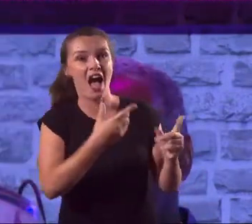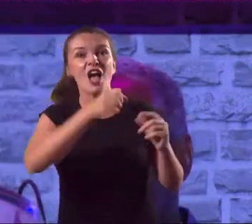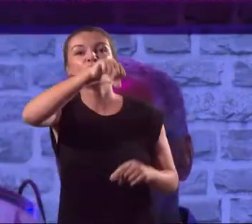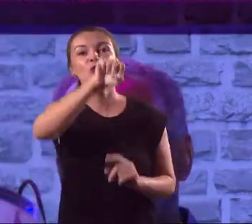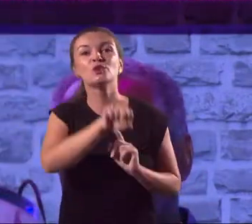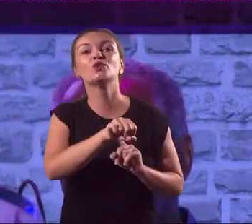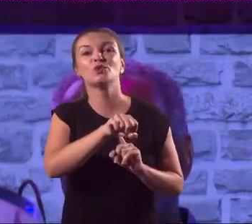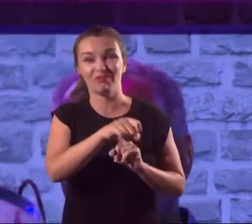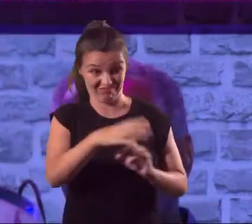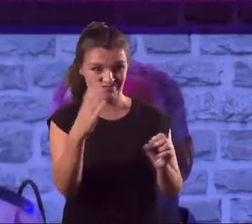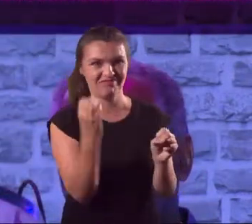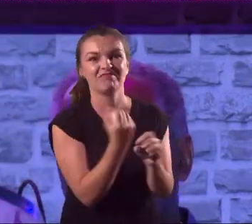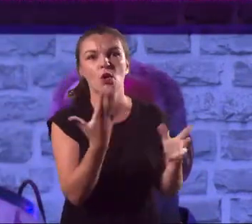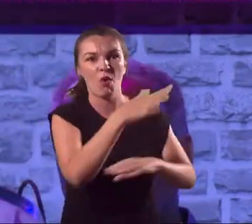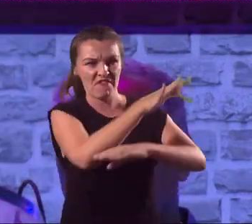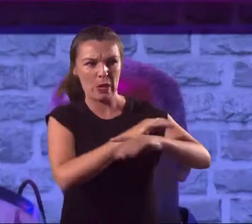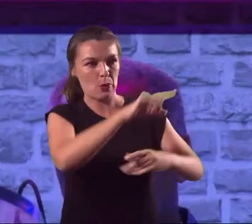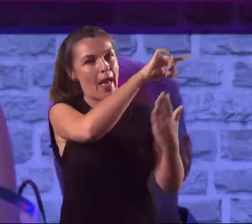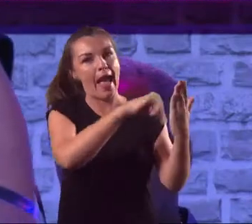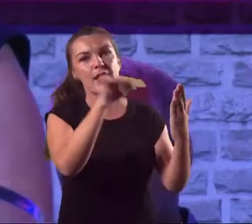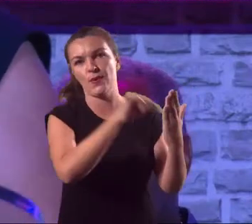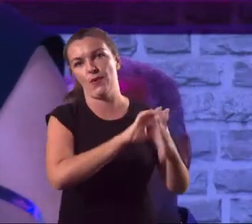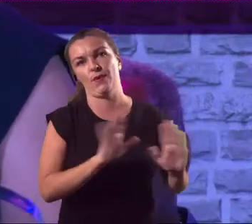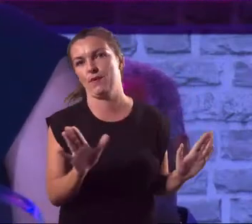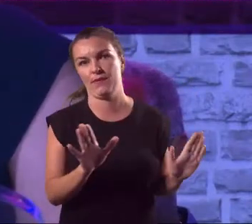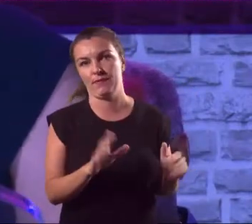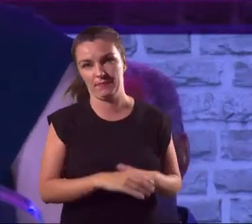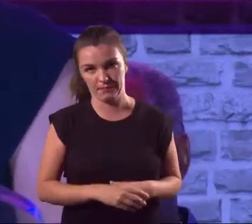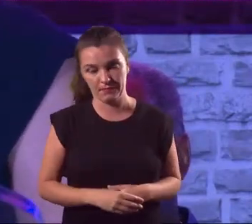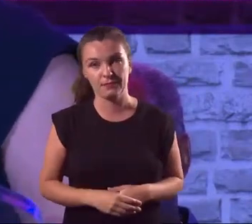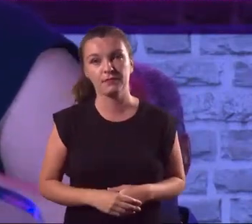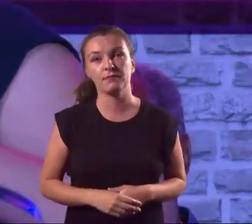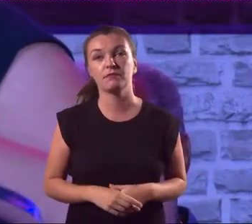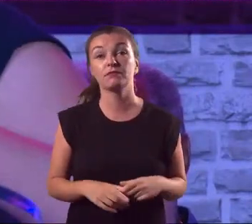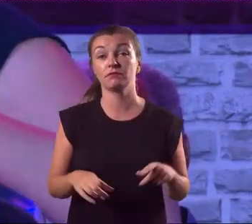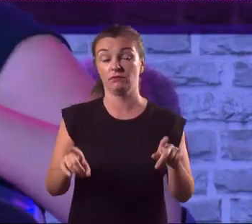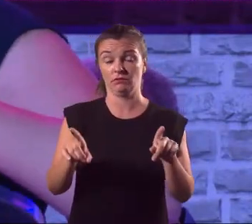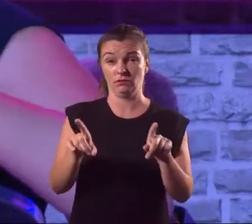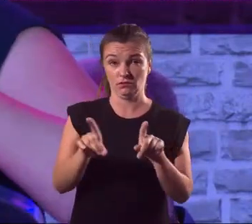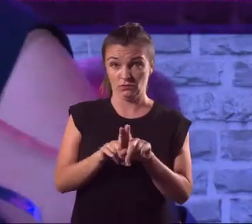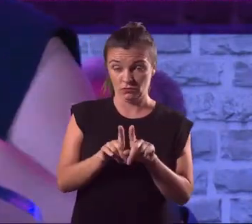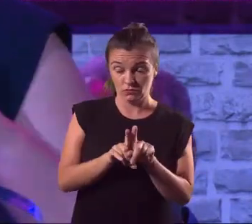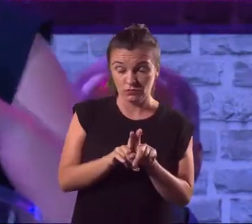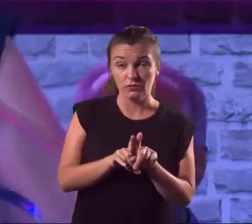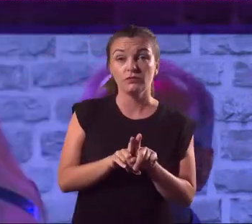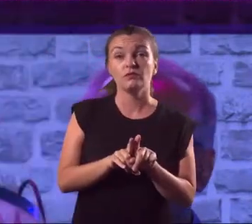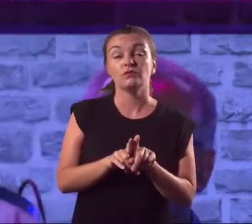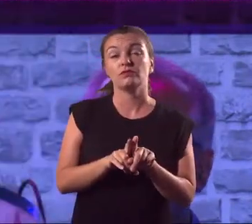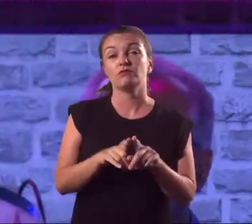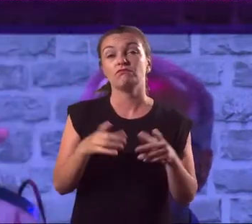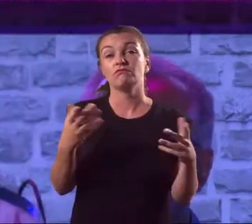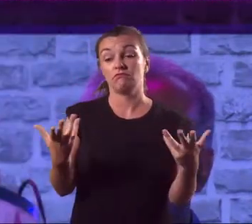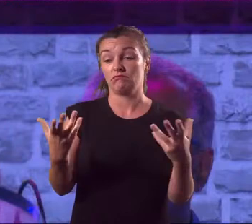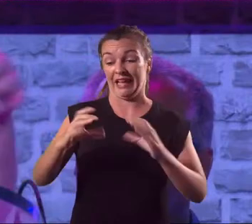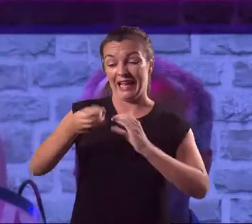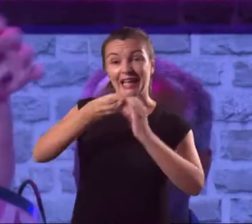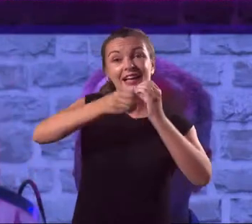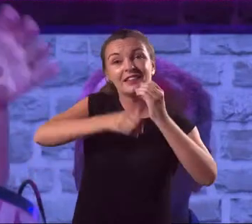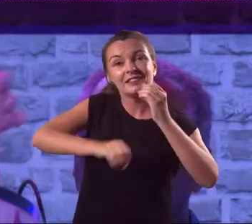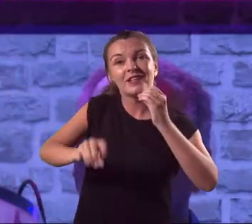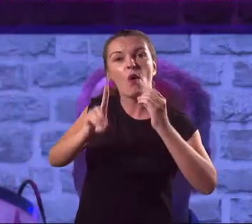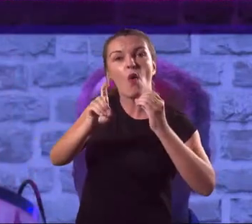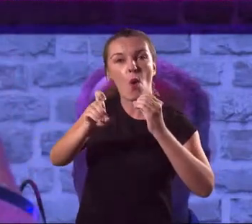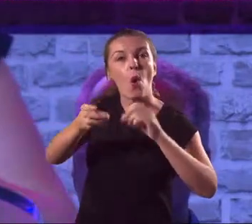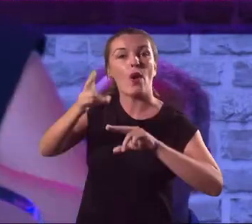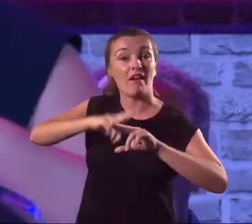Sud sur justement ces factures d'eau indues. De même, en urgence, puisque la rénovation des canalisations,